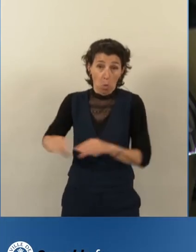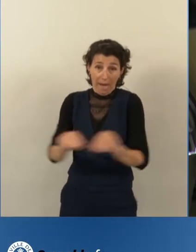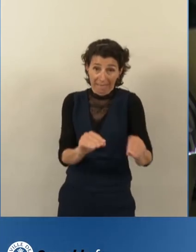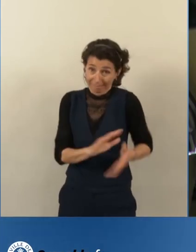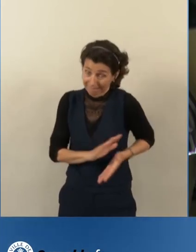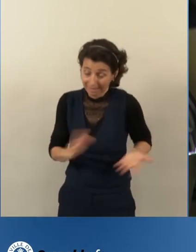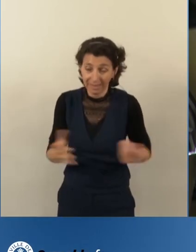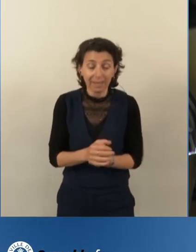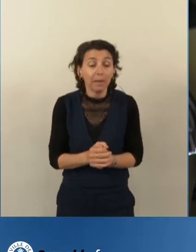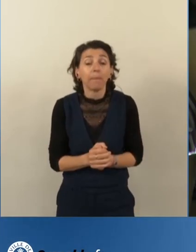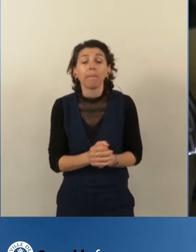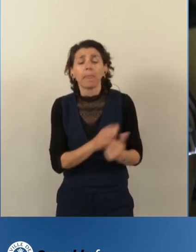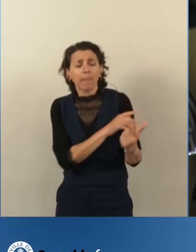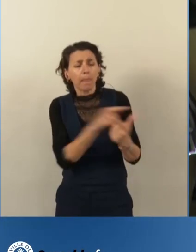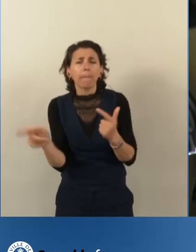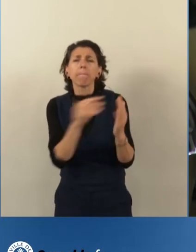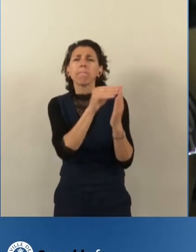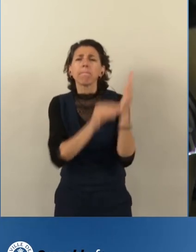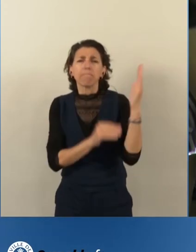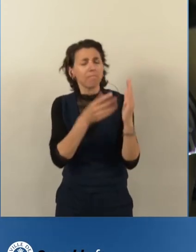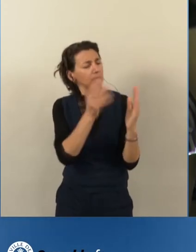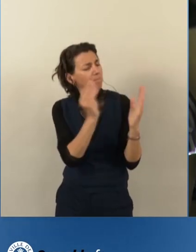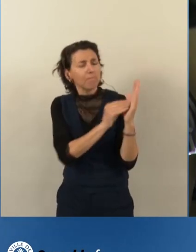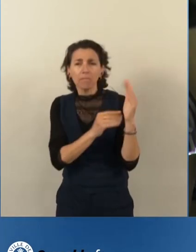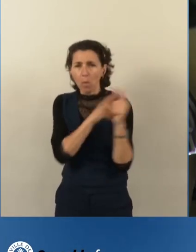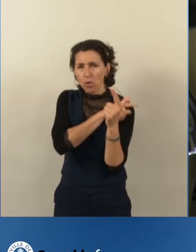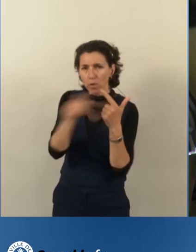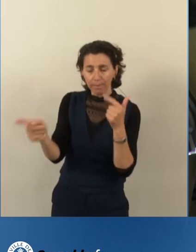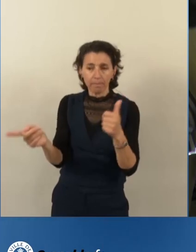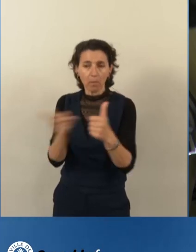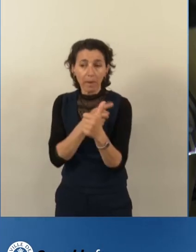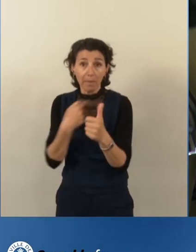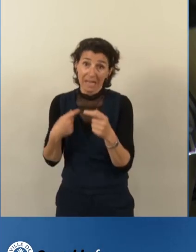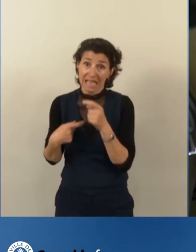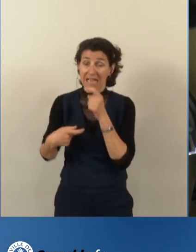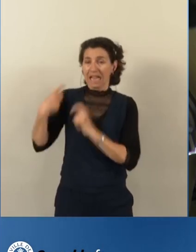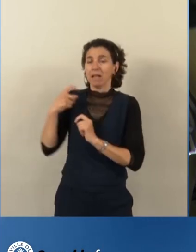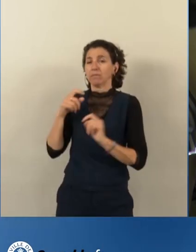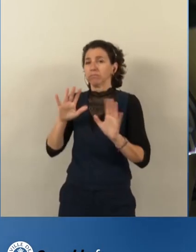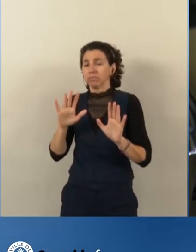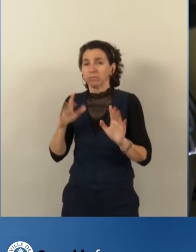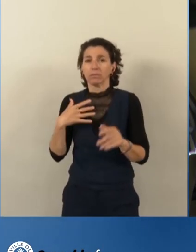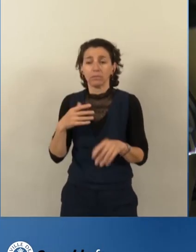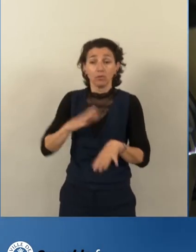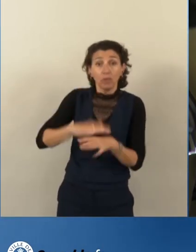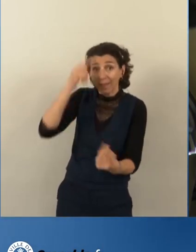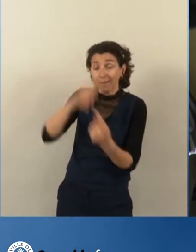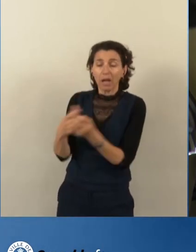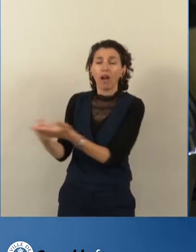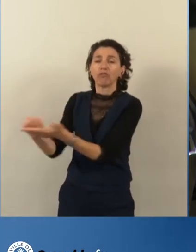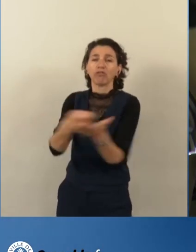deux points du rendu acte un premier je reviens vous me pardonnerez sur vos achats toujours